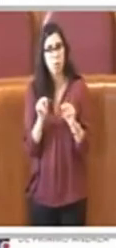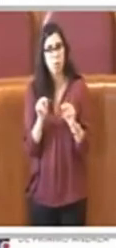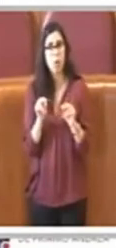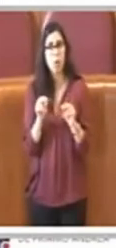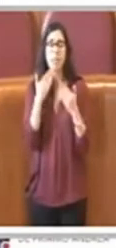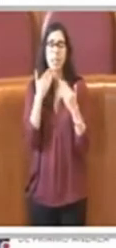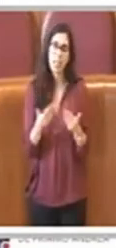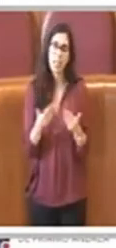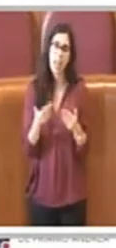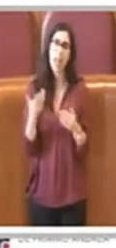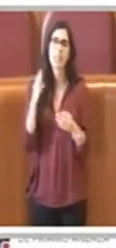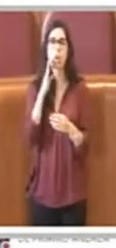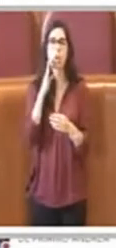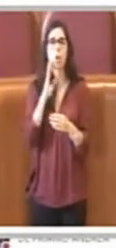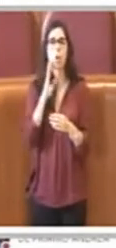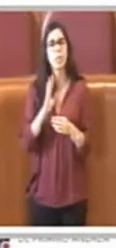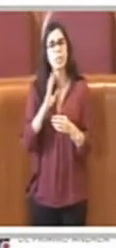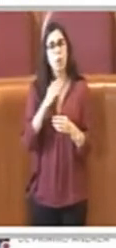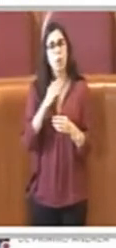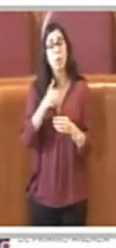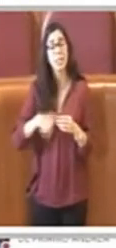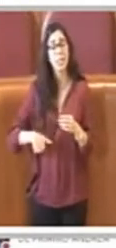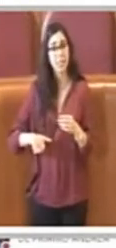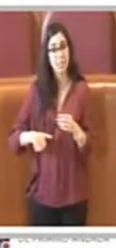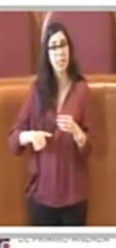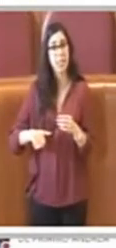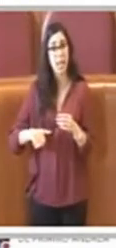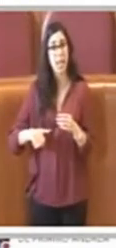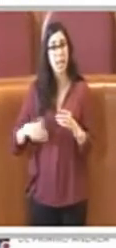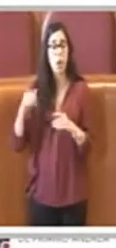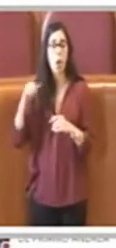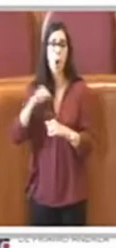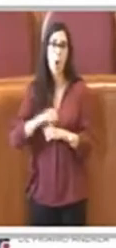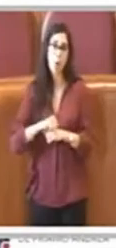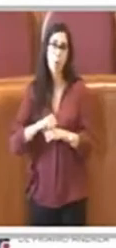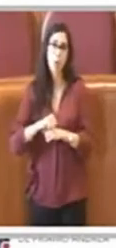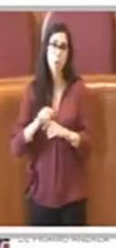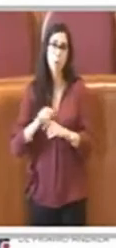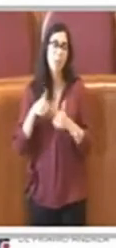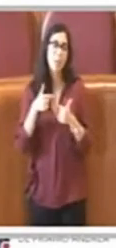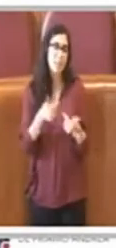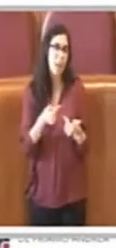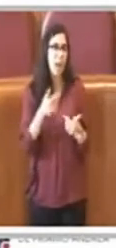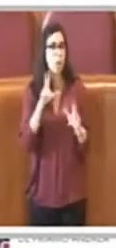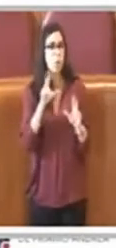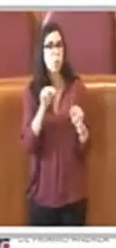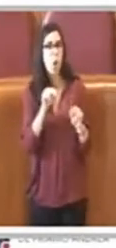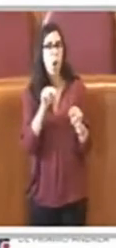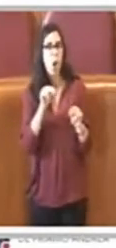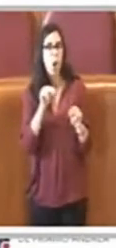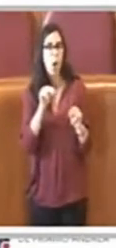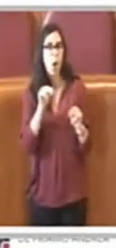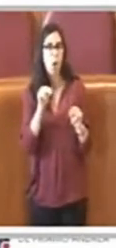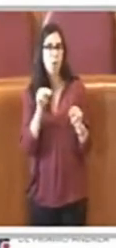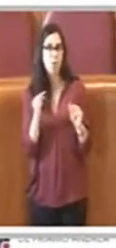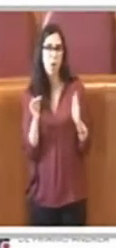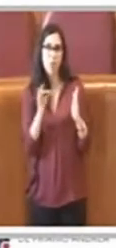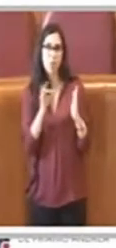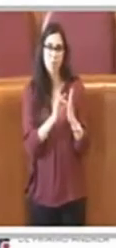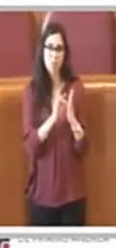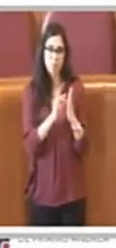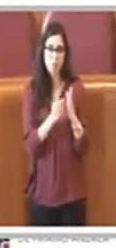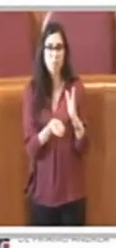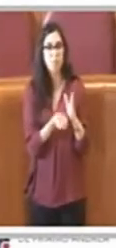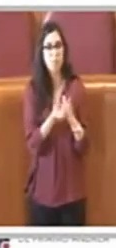di opposizione per aver dato questa nuova visione anche alla